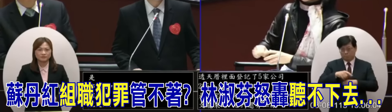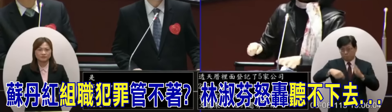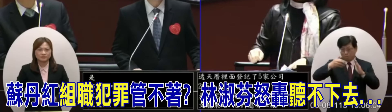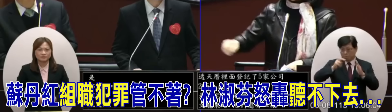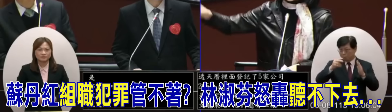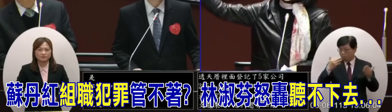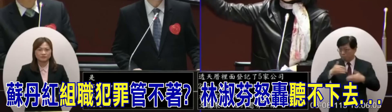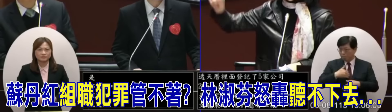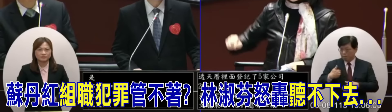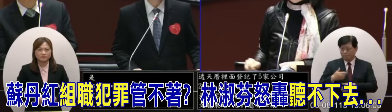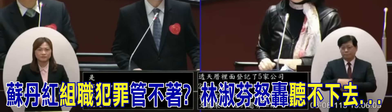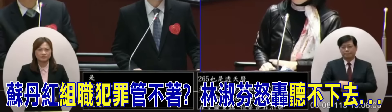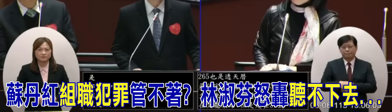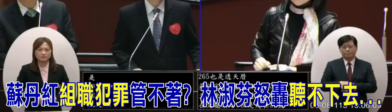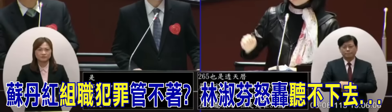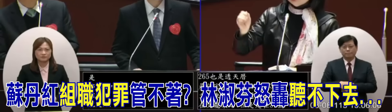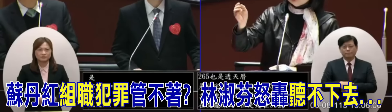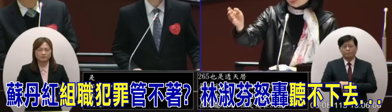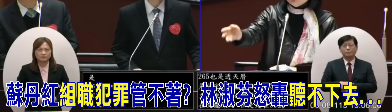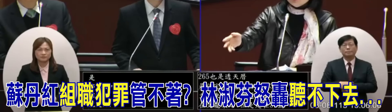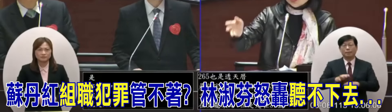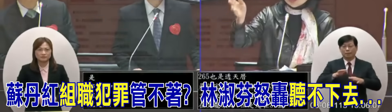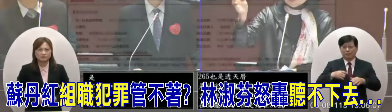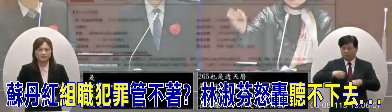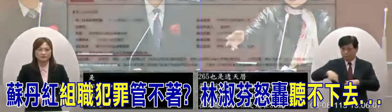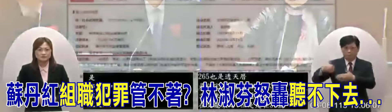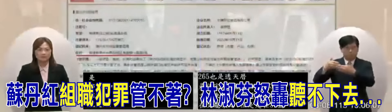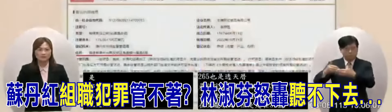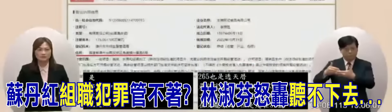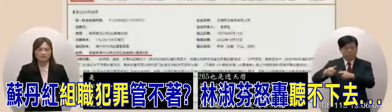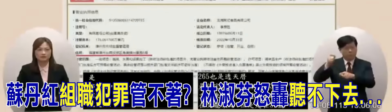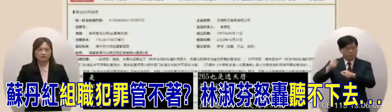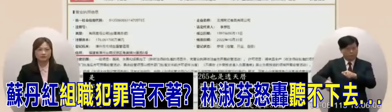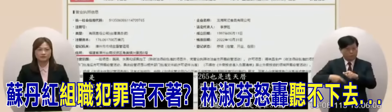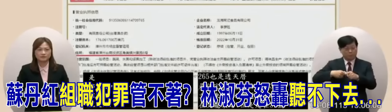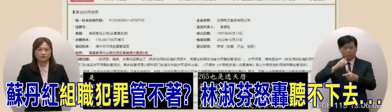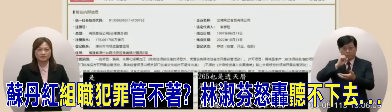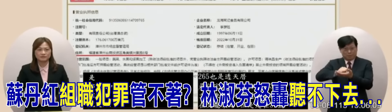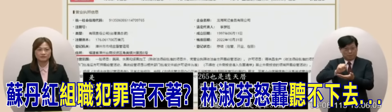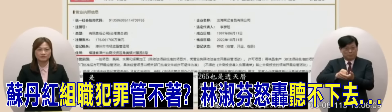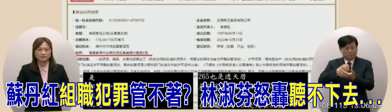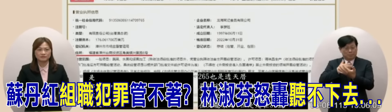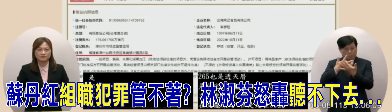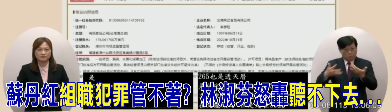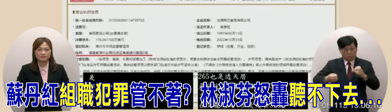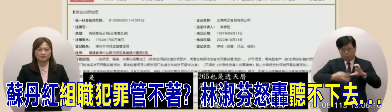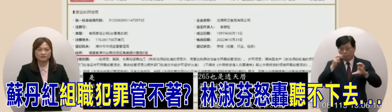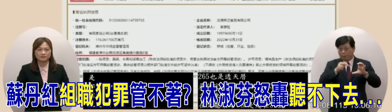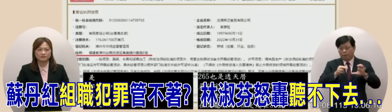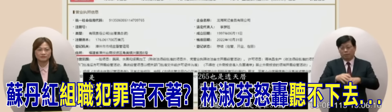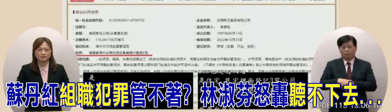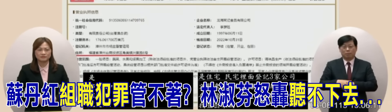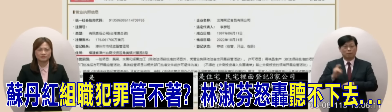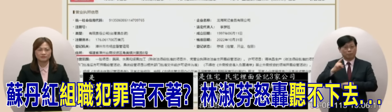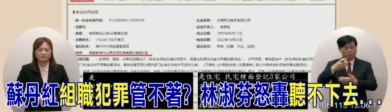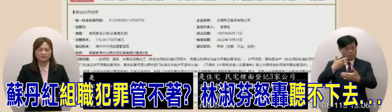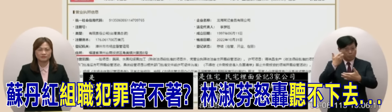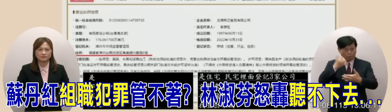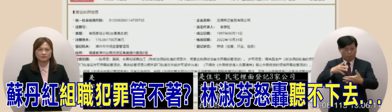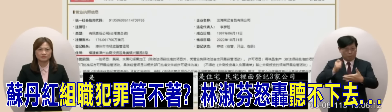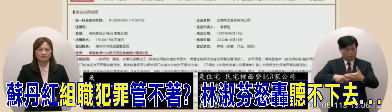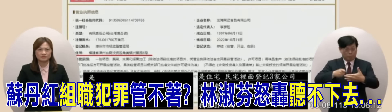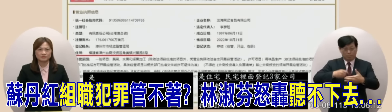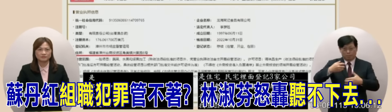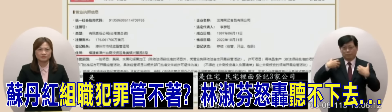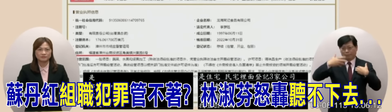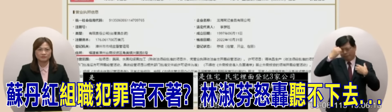同济，好，我们看一下，我们到中国的公司登记网去看，龙海同济负责